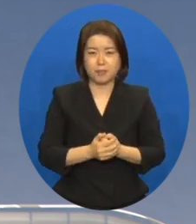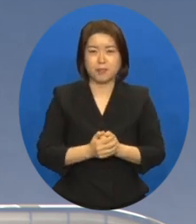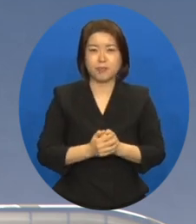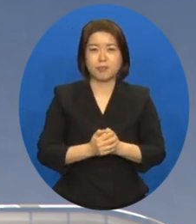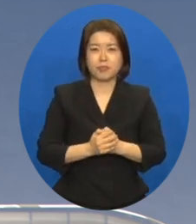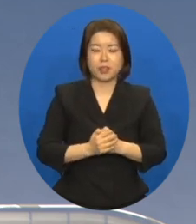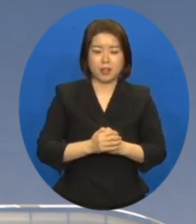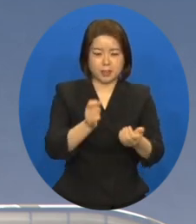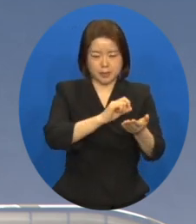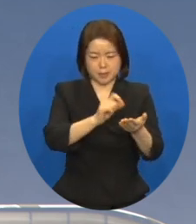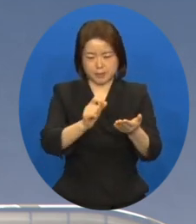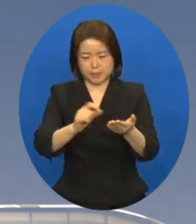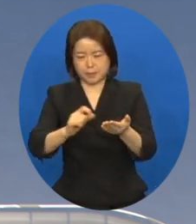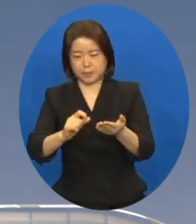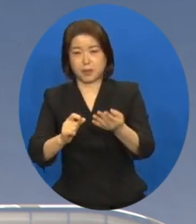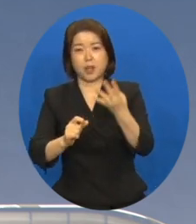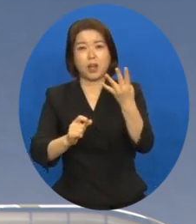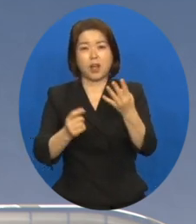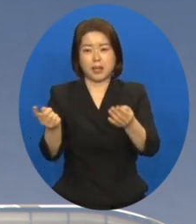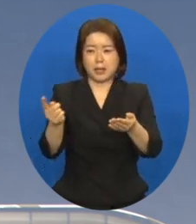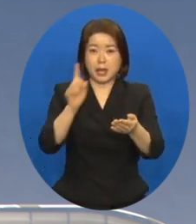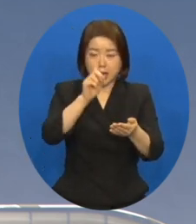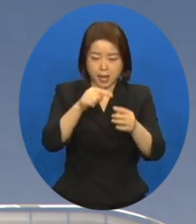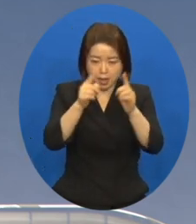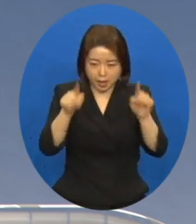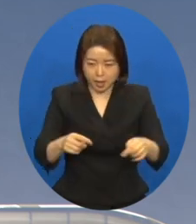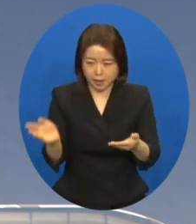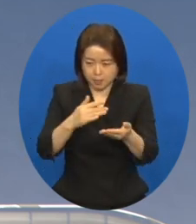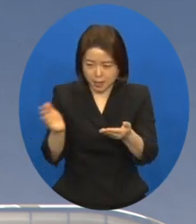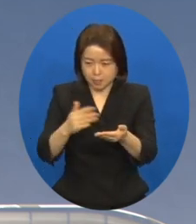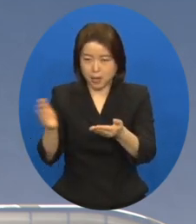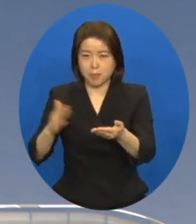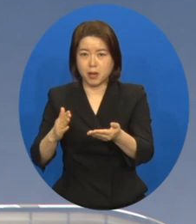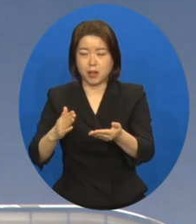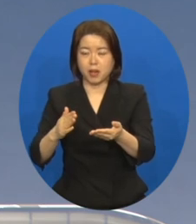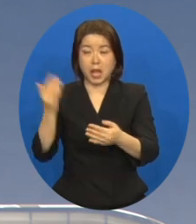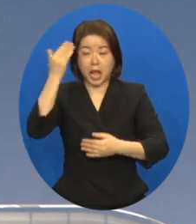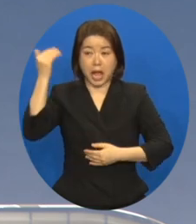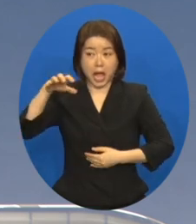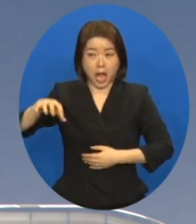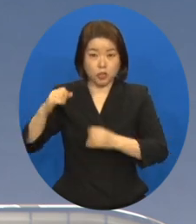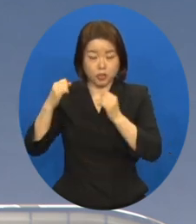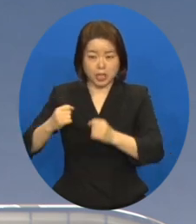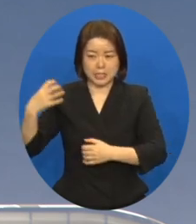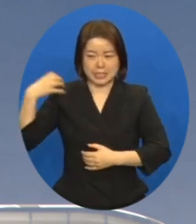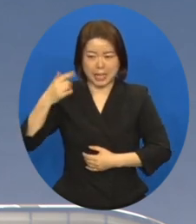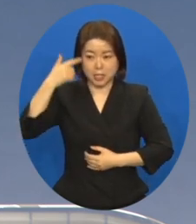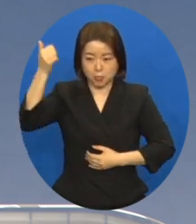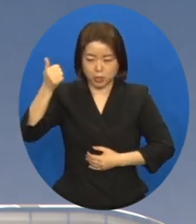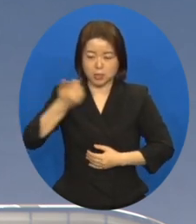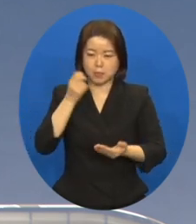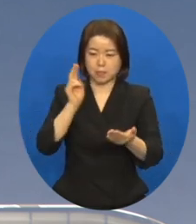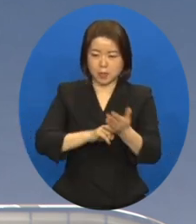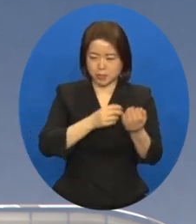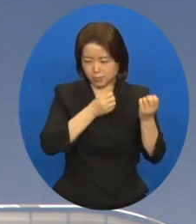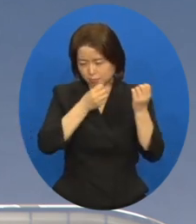장장 넉 장에 걸쳐서 담임 목사님, 한국에 있는 담임 목사님에게 편지를 보낸 거예요.